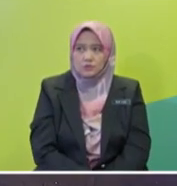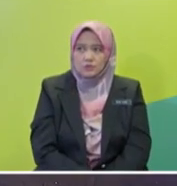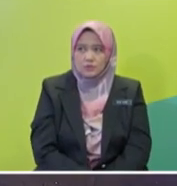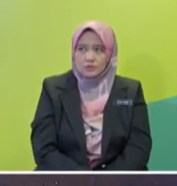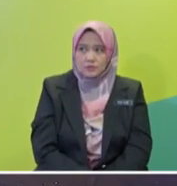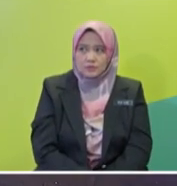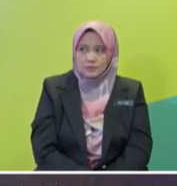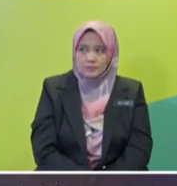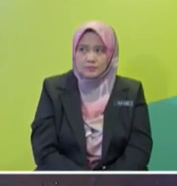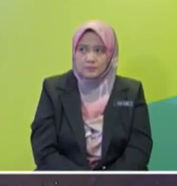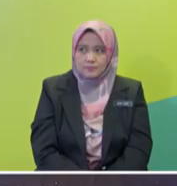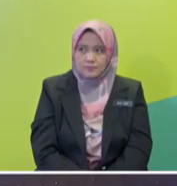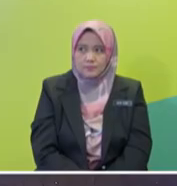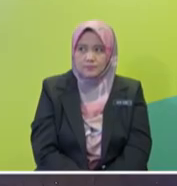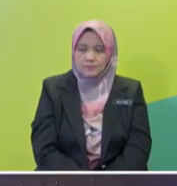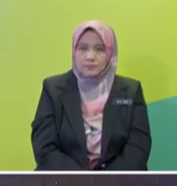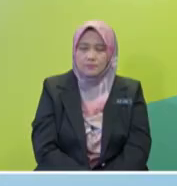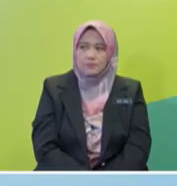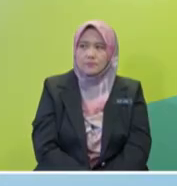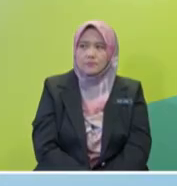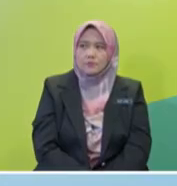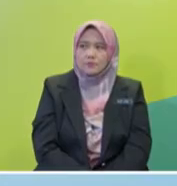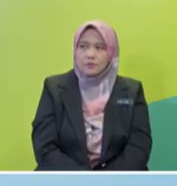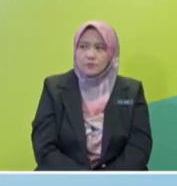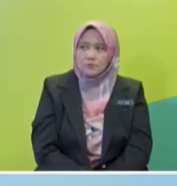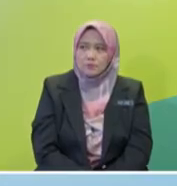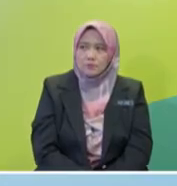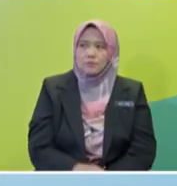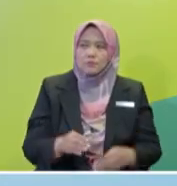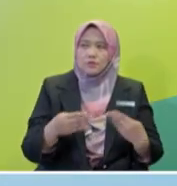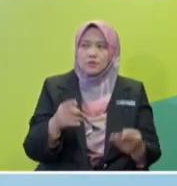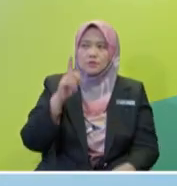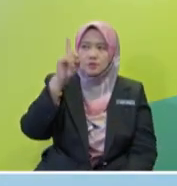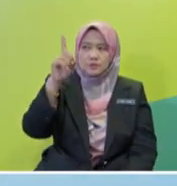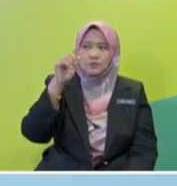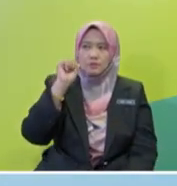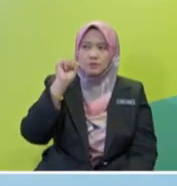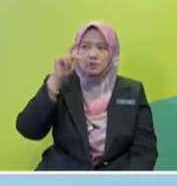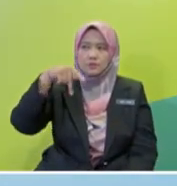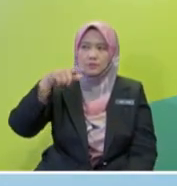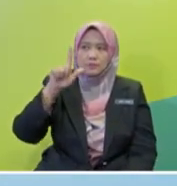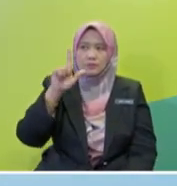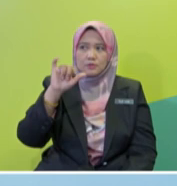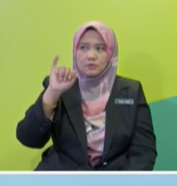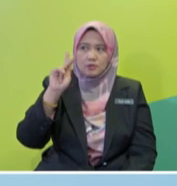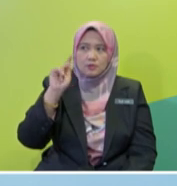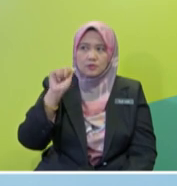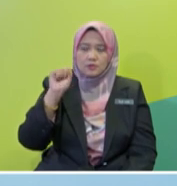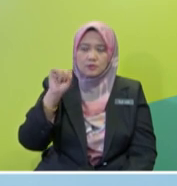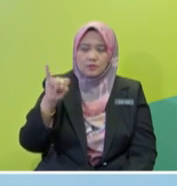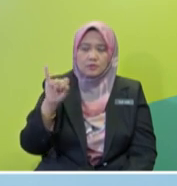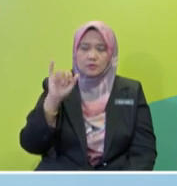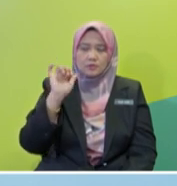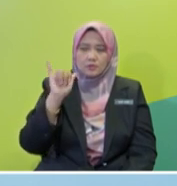kita lihat Oke soal dan yang keempat oke berikan satu